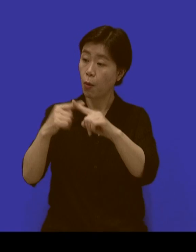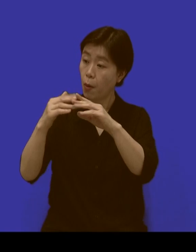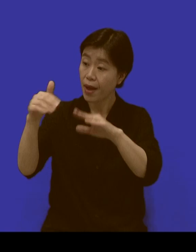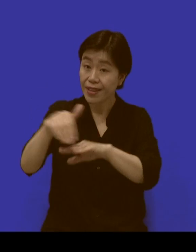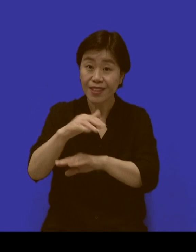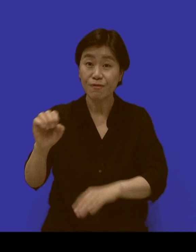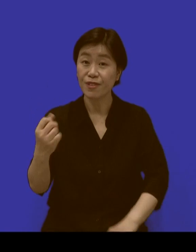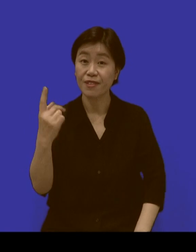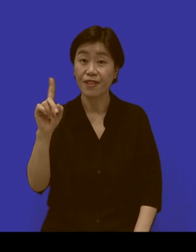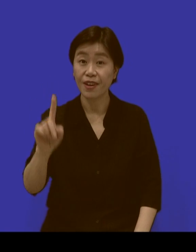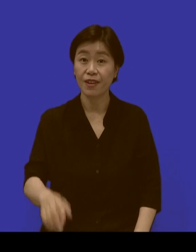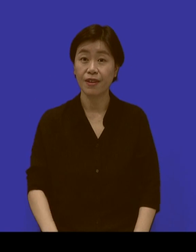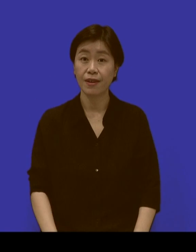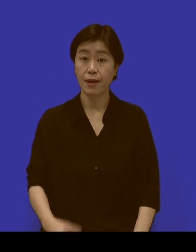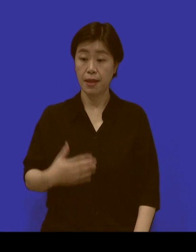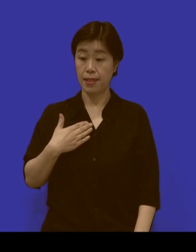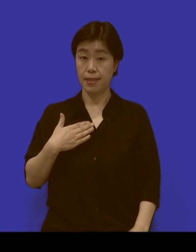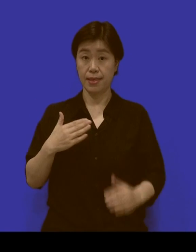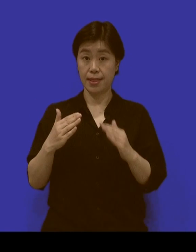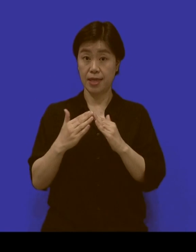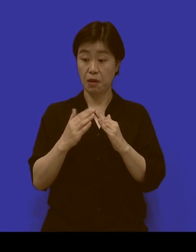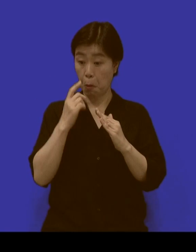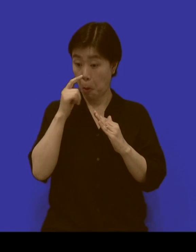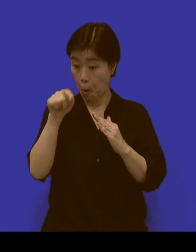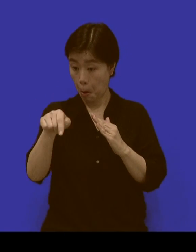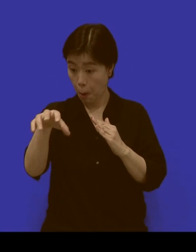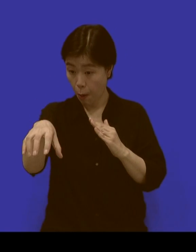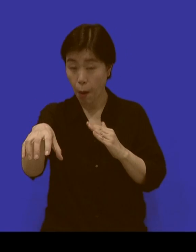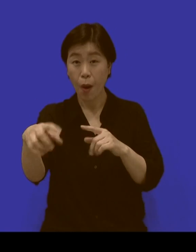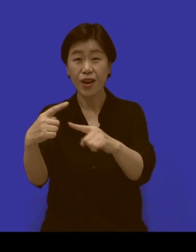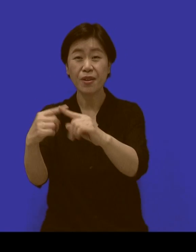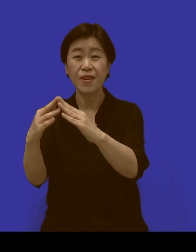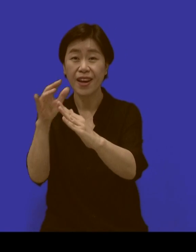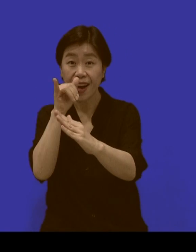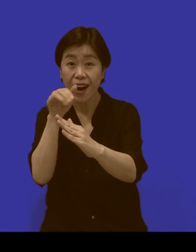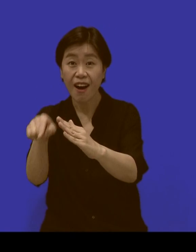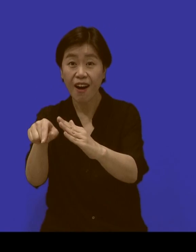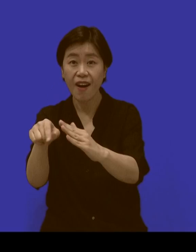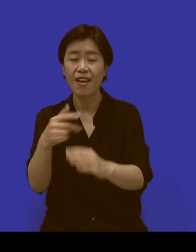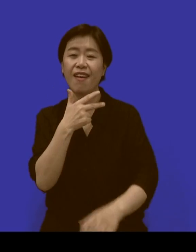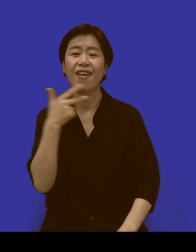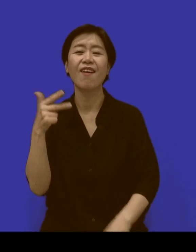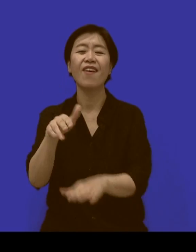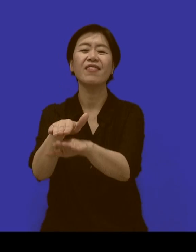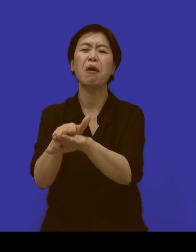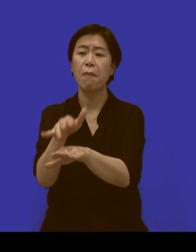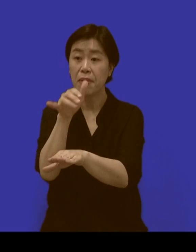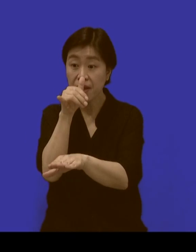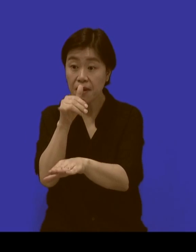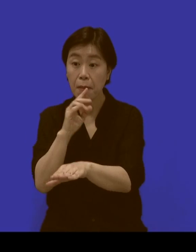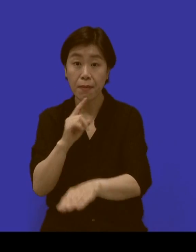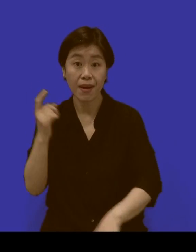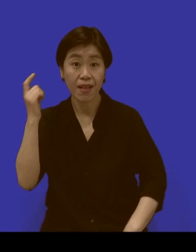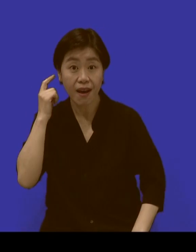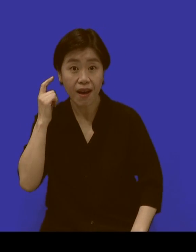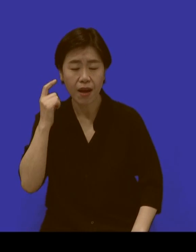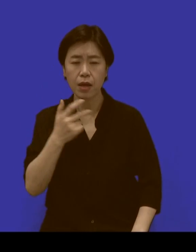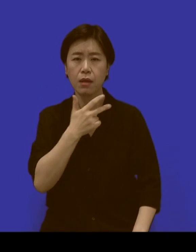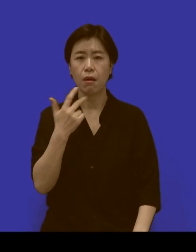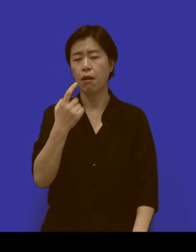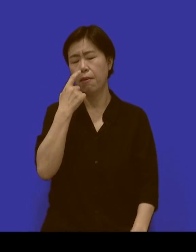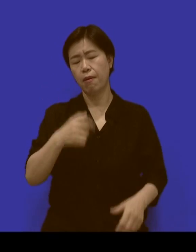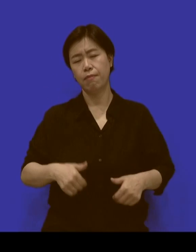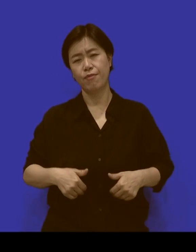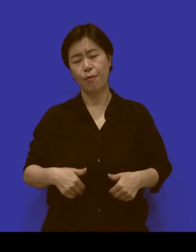네, 교회도 저희 집 앞에 교회에서 영어 예배를 만들었어요. 그래서 영어를 또 잘해야 되지 않겠습니까?